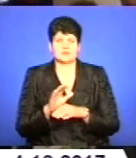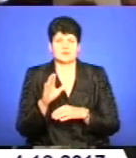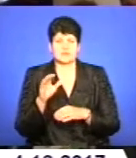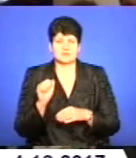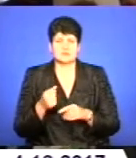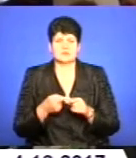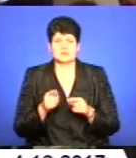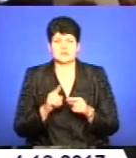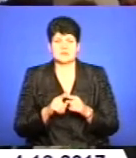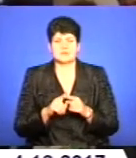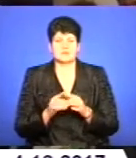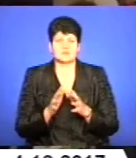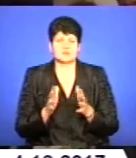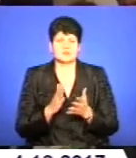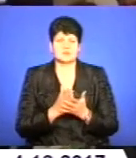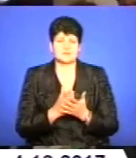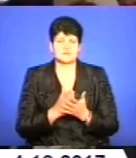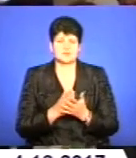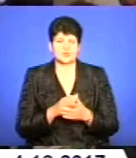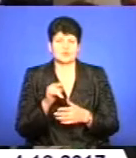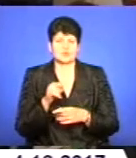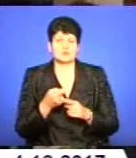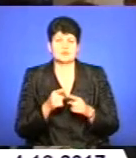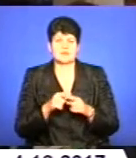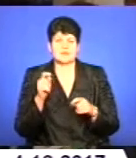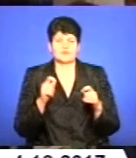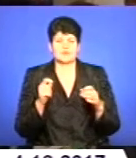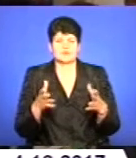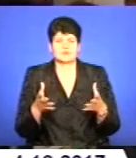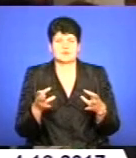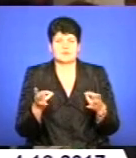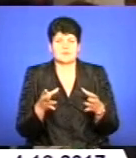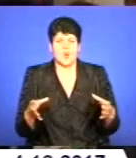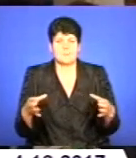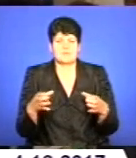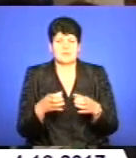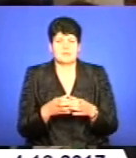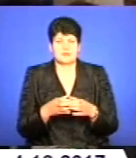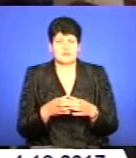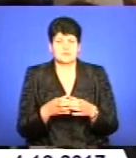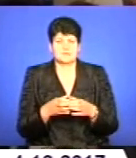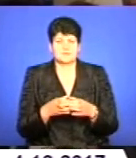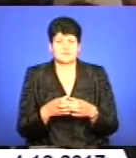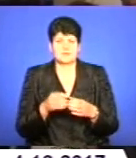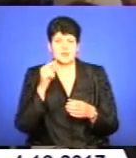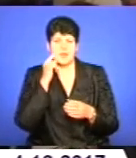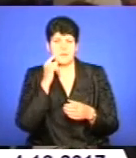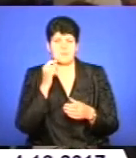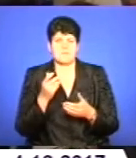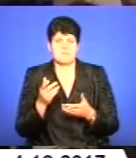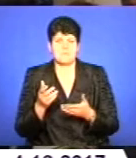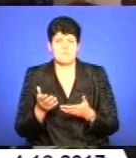десь зосереджено в основному особи. Тому даний форум покликаний якраз об'єднати, насамперед об'єднати пасічників, тому